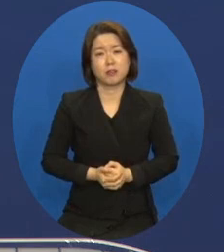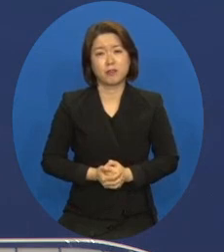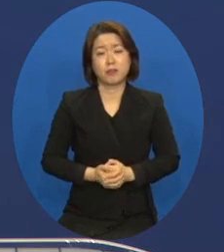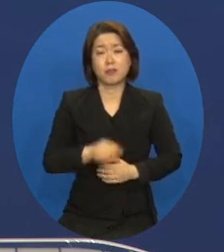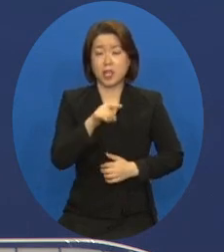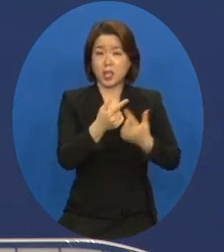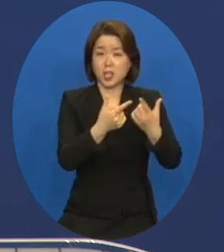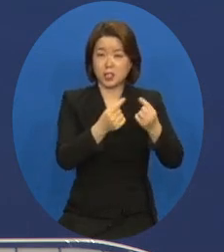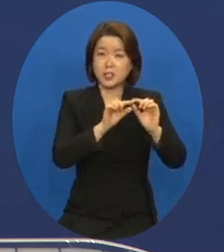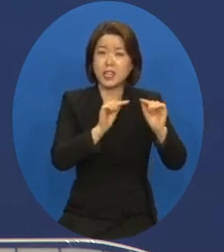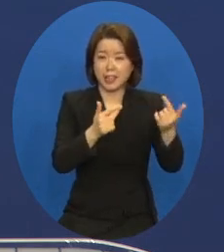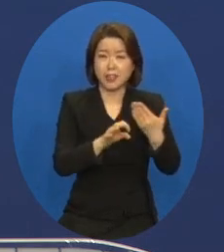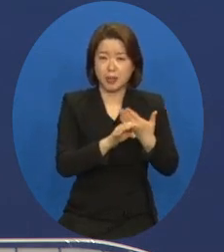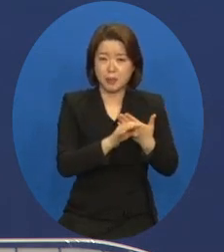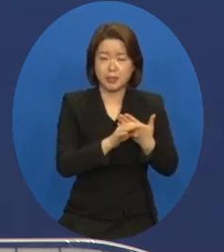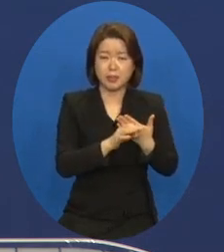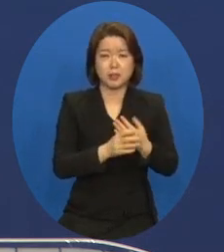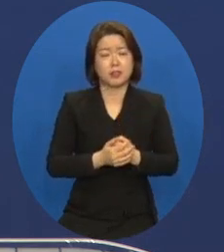그렇지 못하다면